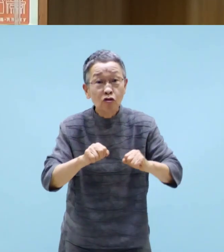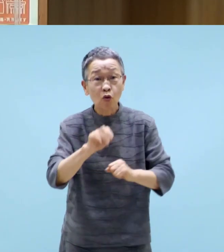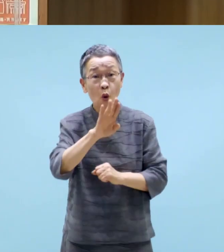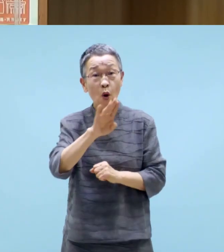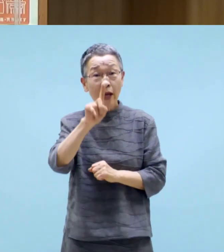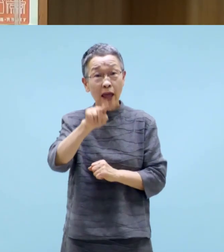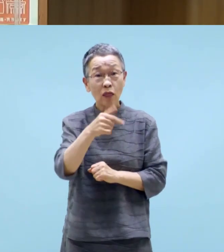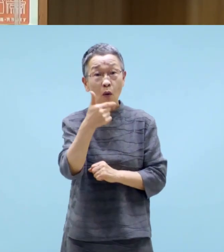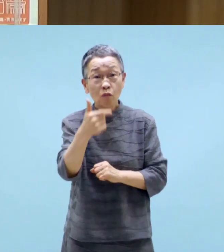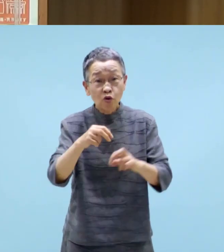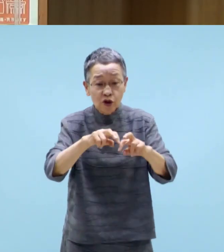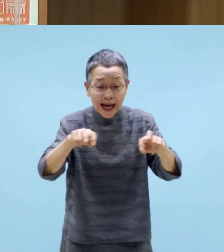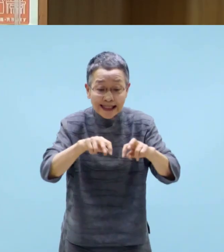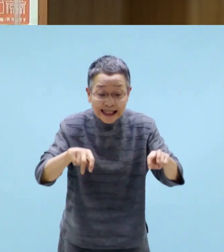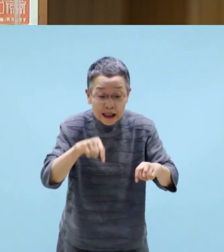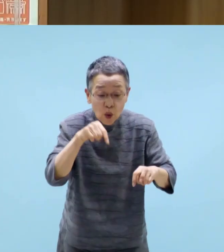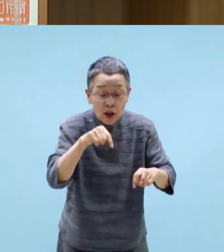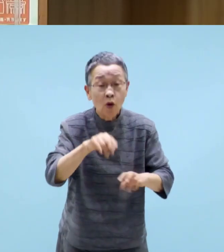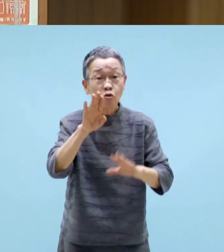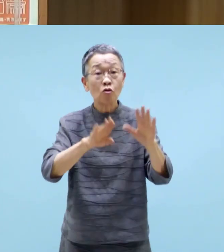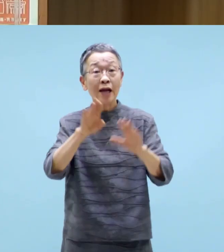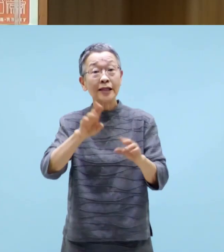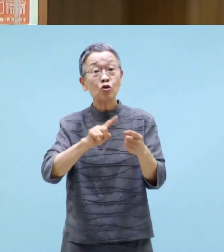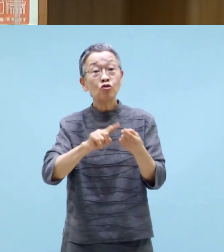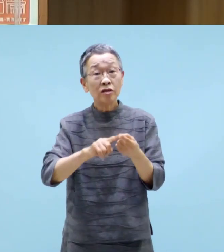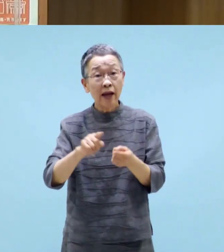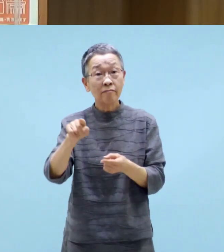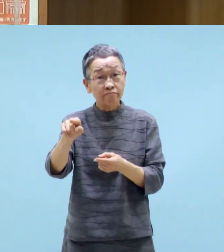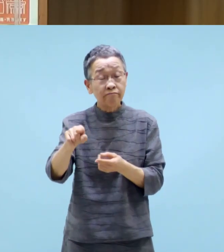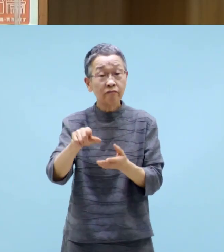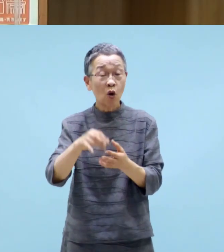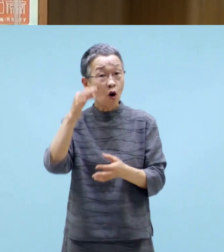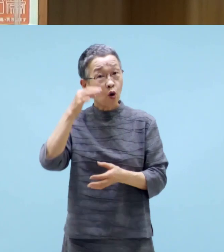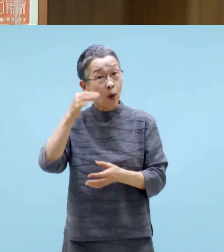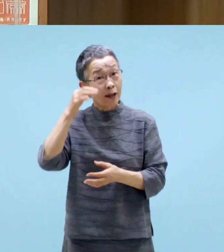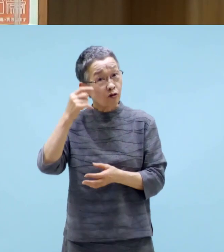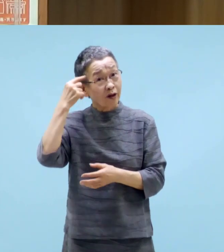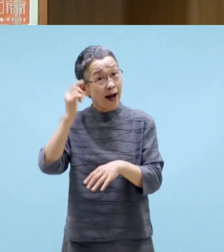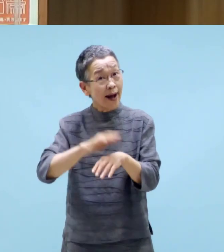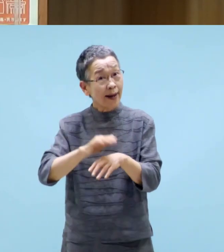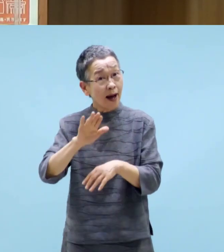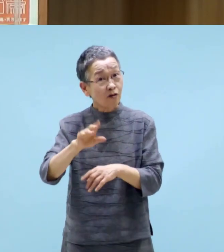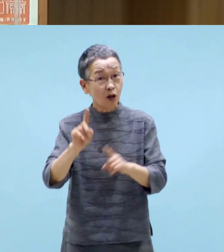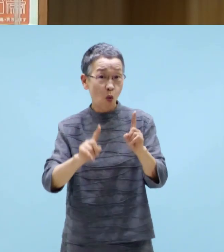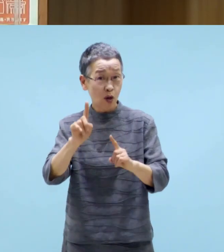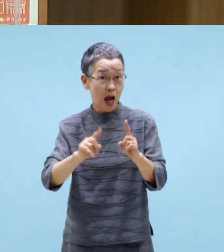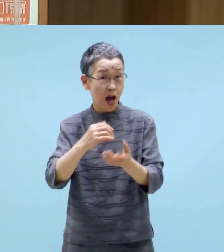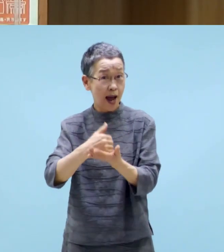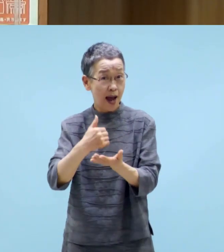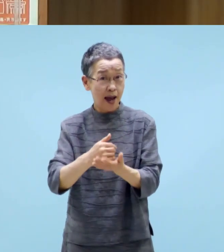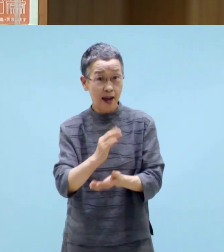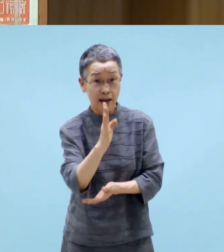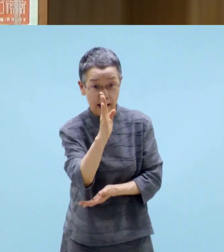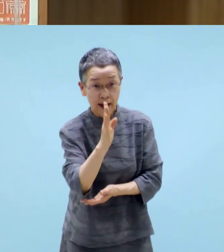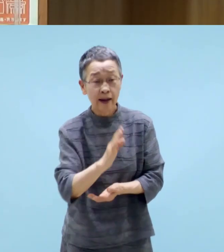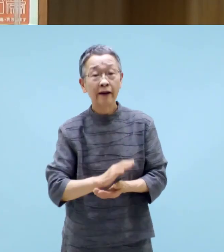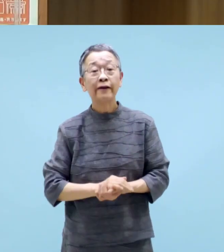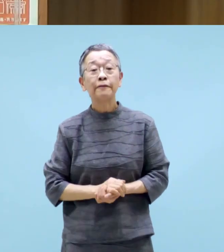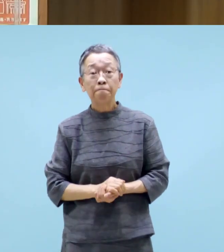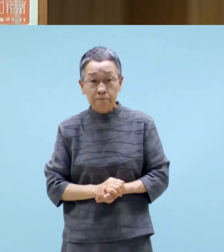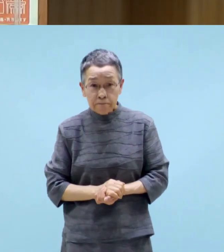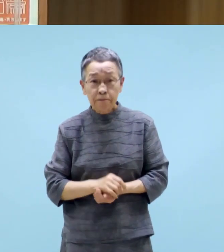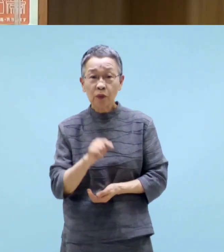の体制については、知事は強化されるお考えがあるかどうか、そのあたりお願いします。はい、 これ重要なんですけ